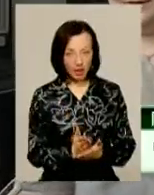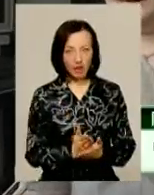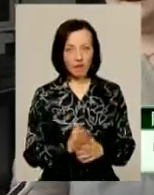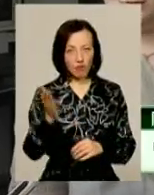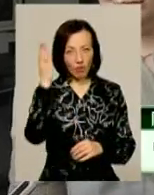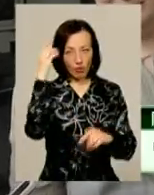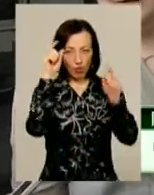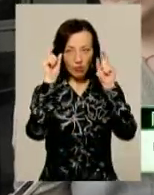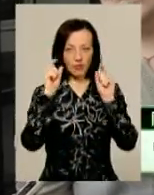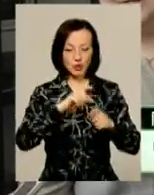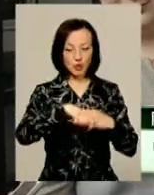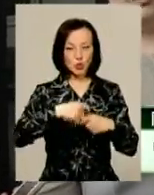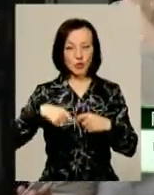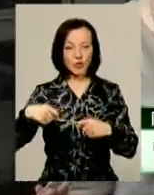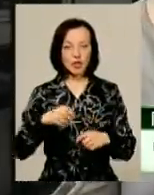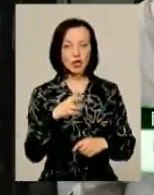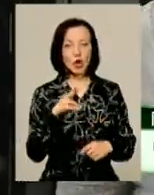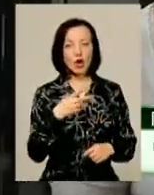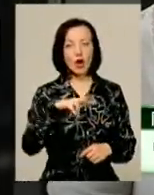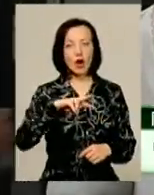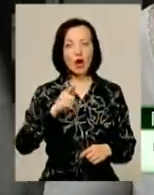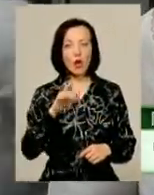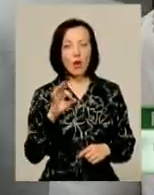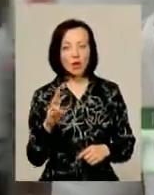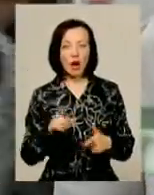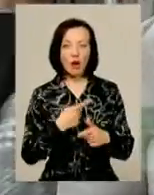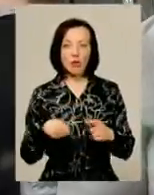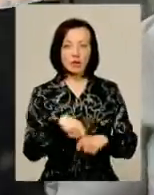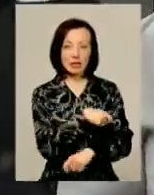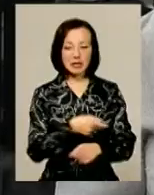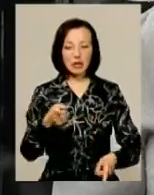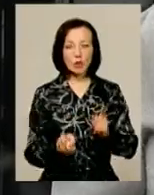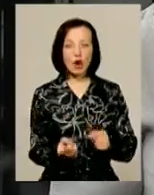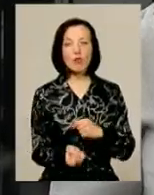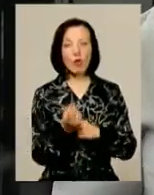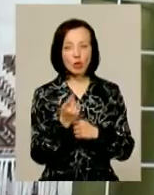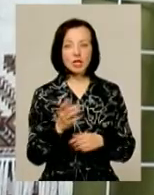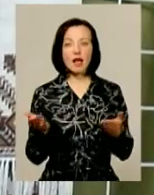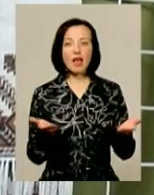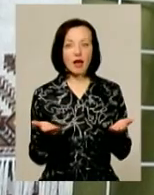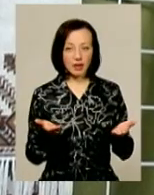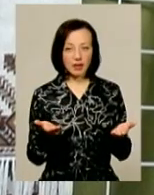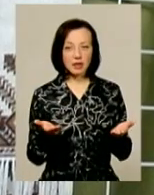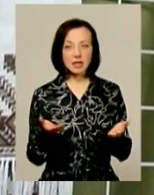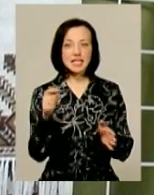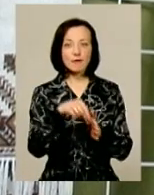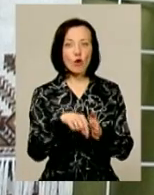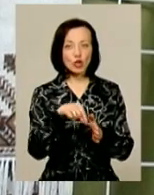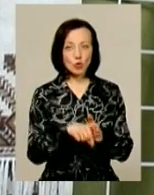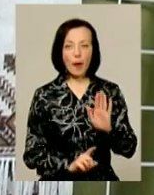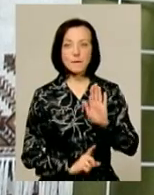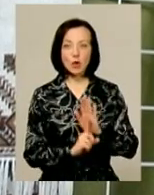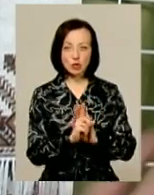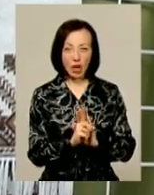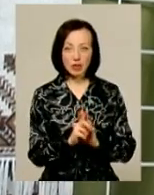голові сувій з льону або з тканини такої натурального походження, який символізує